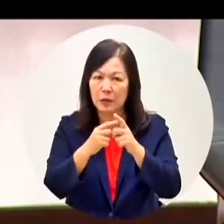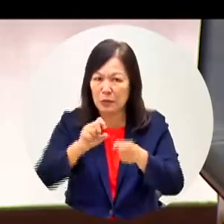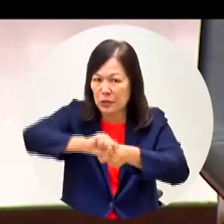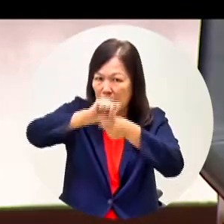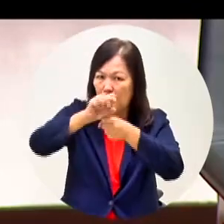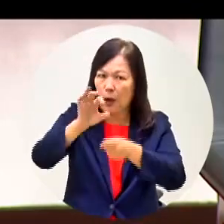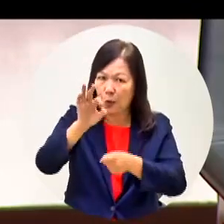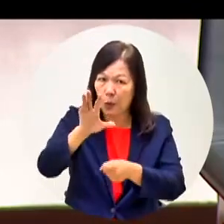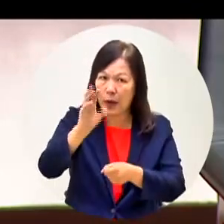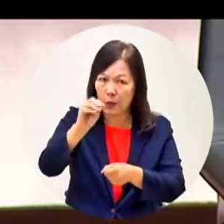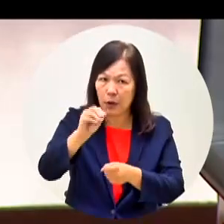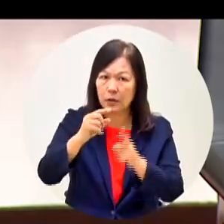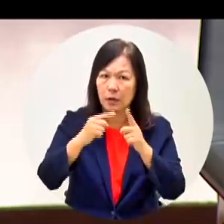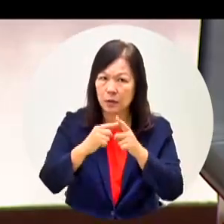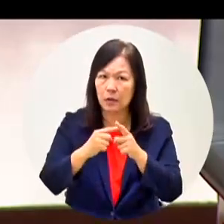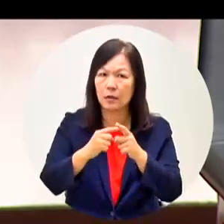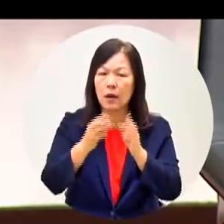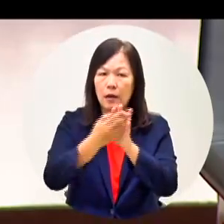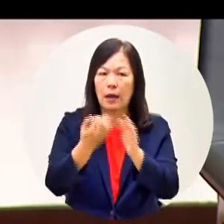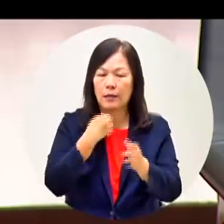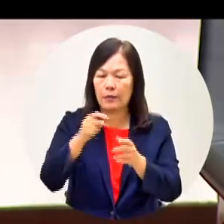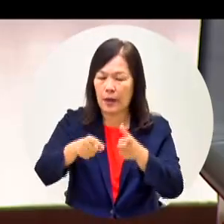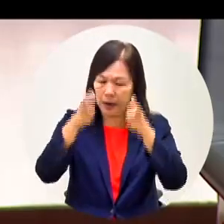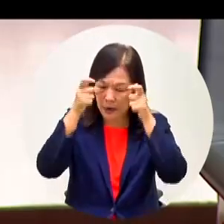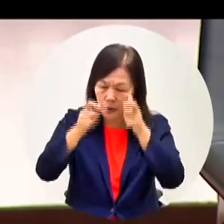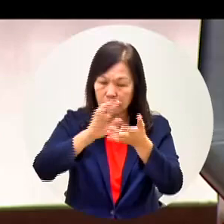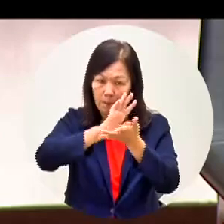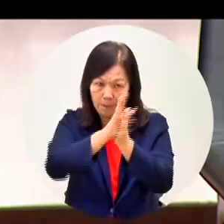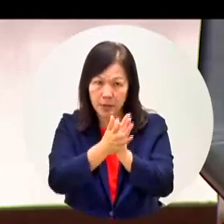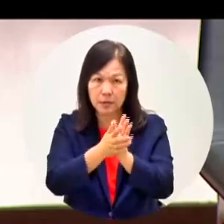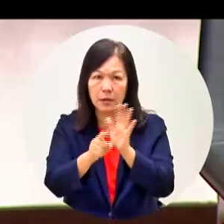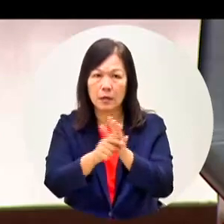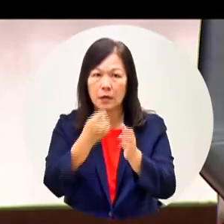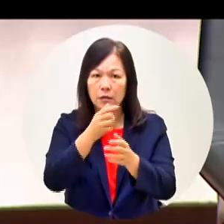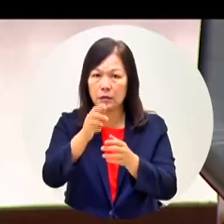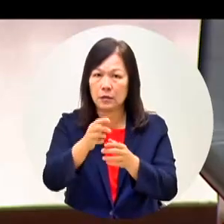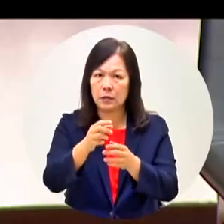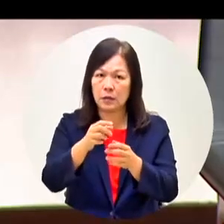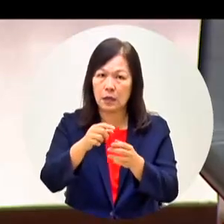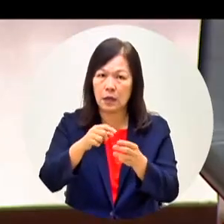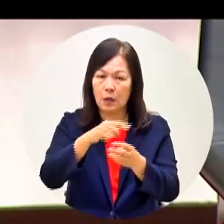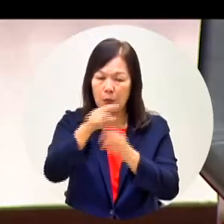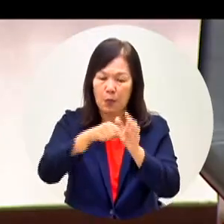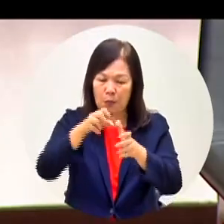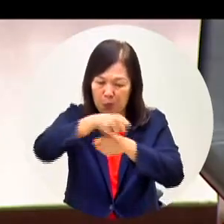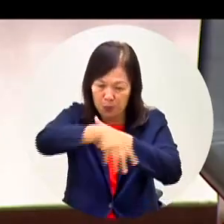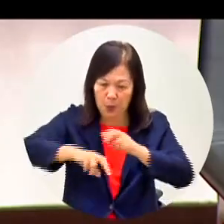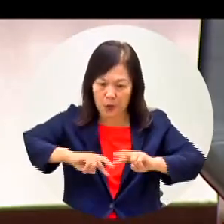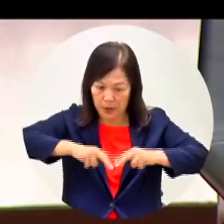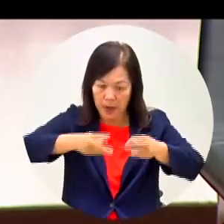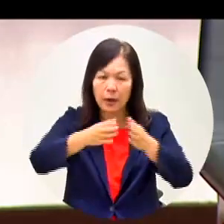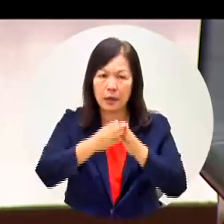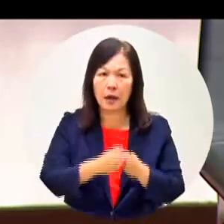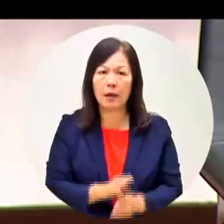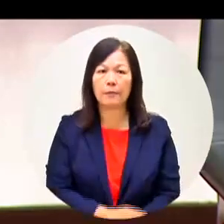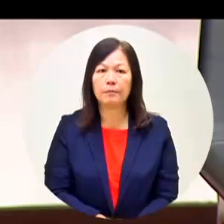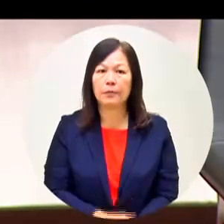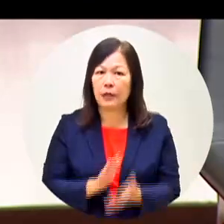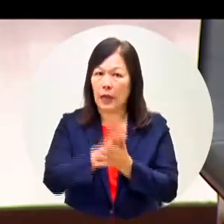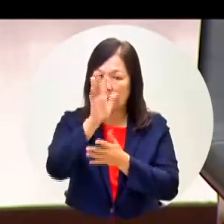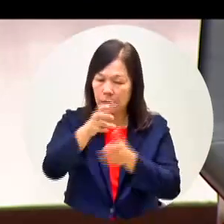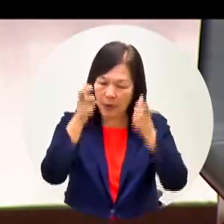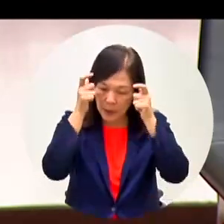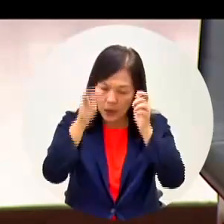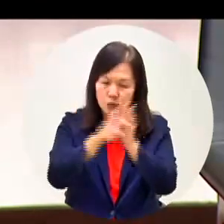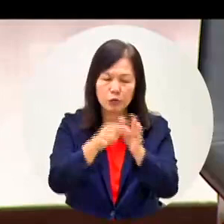高雄做一个整，好好的把它的体质做改善。我希望未来的高雄是一个充满愿景、充满欢